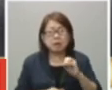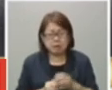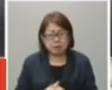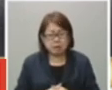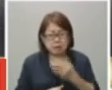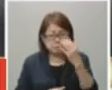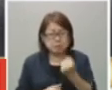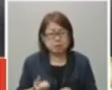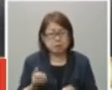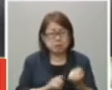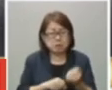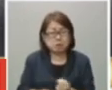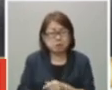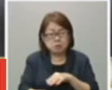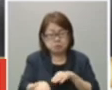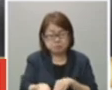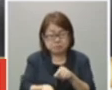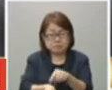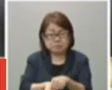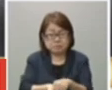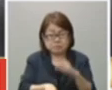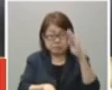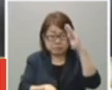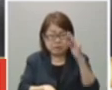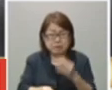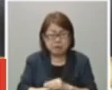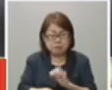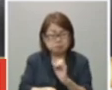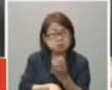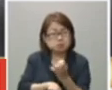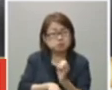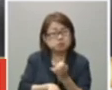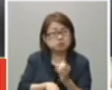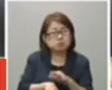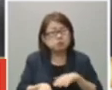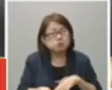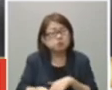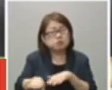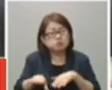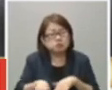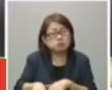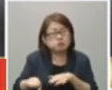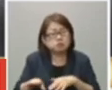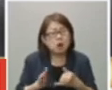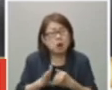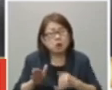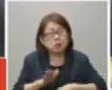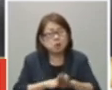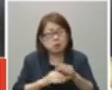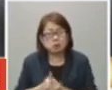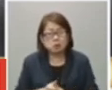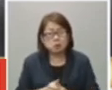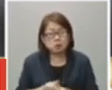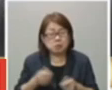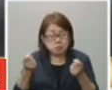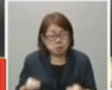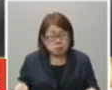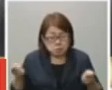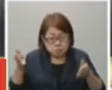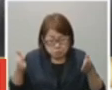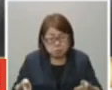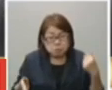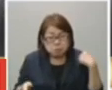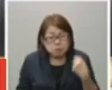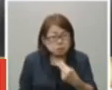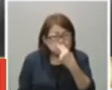ถนำฮะเอ้ยท่านมีรถนำขบวนครับแล้วท่านก็ไม่เคยต้องสูดดมควันพิษด้วยเพราะท่